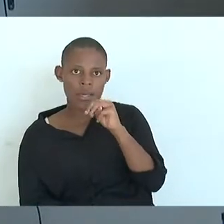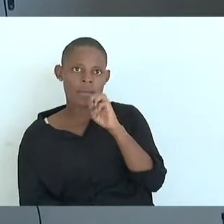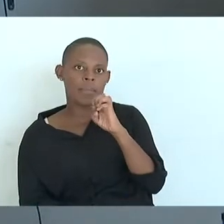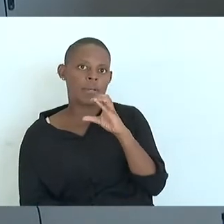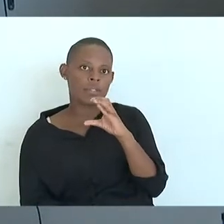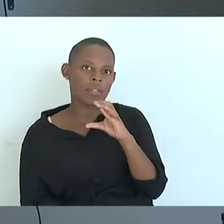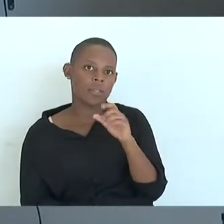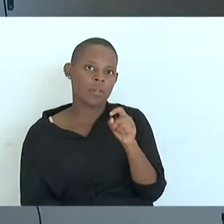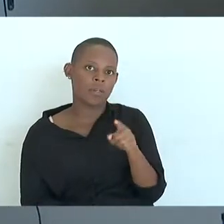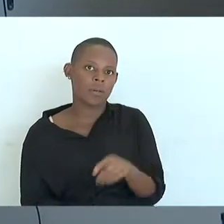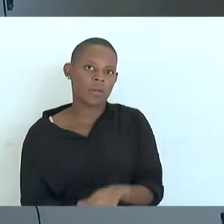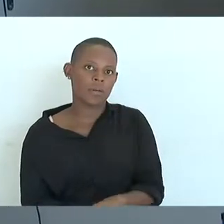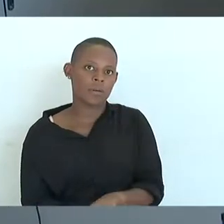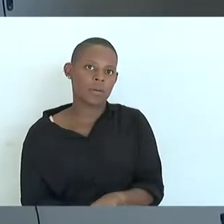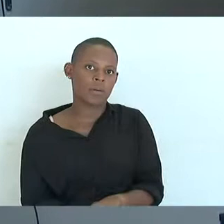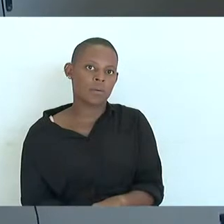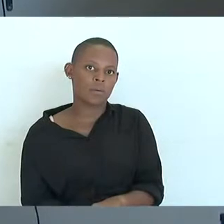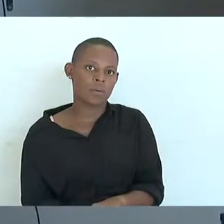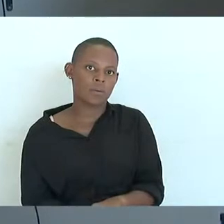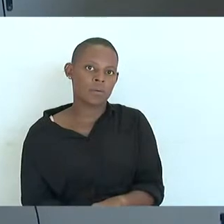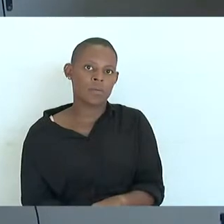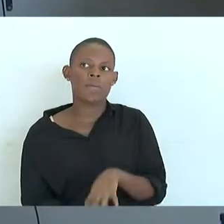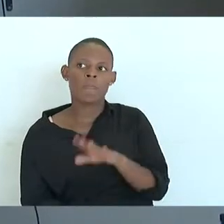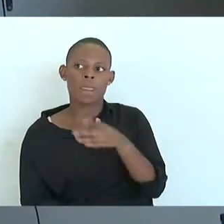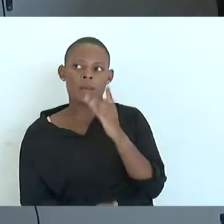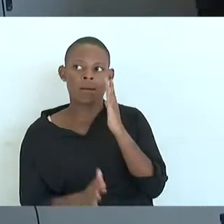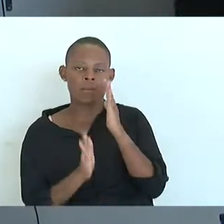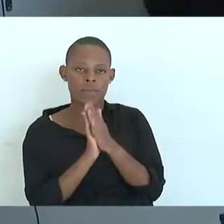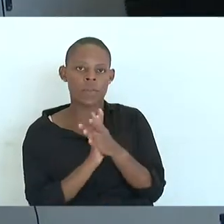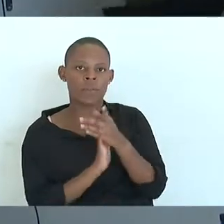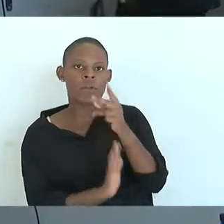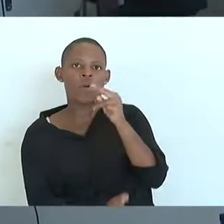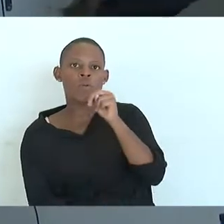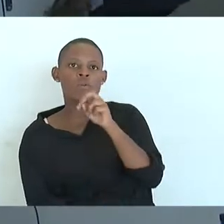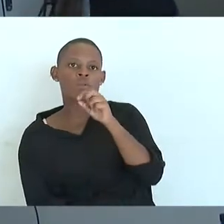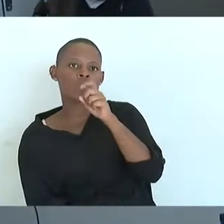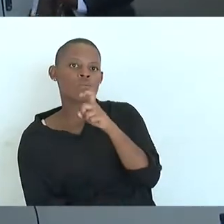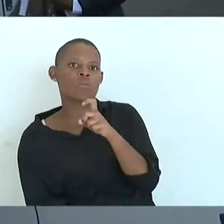Ndibhekise kakhulu kuwe, ndihloniphe kakhulu kuwe baba uNxumalo.